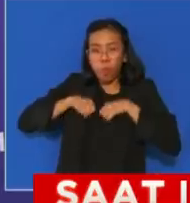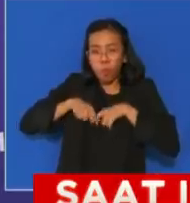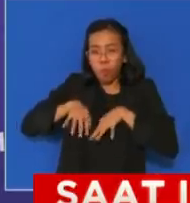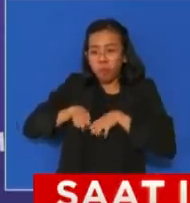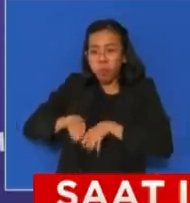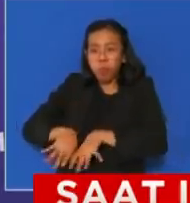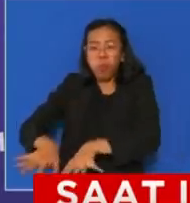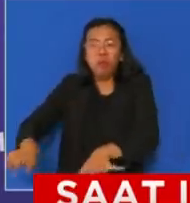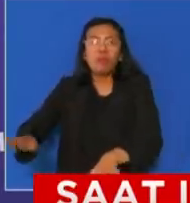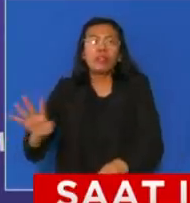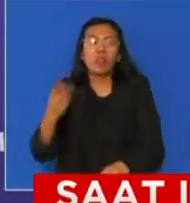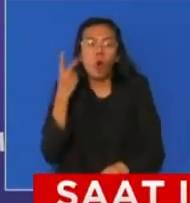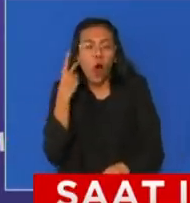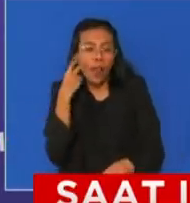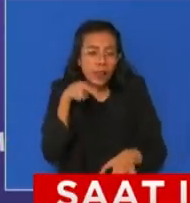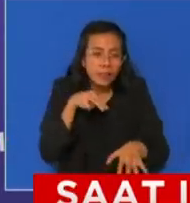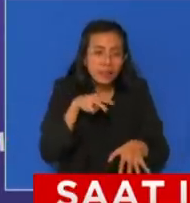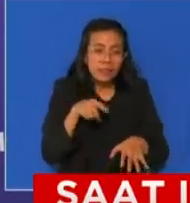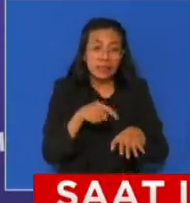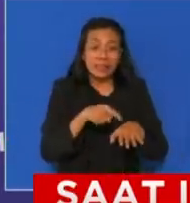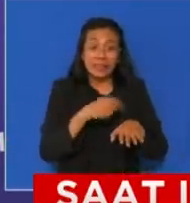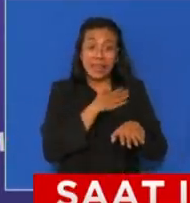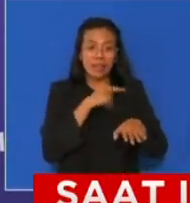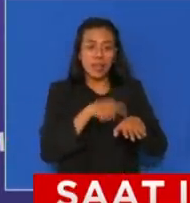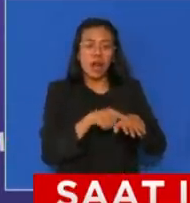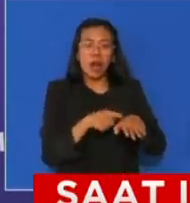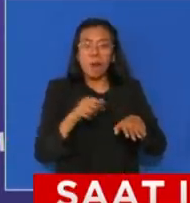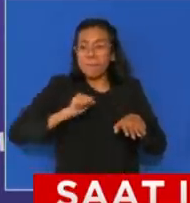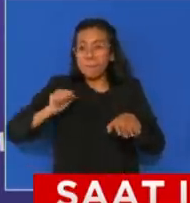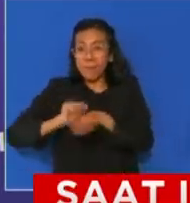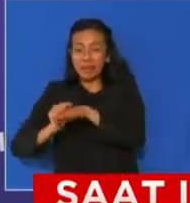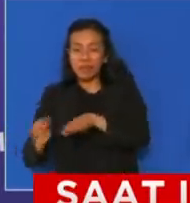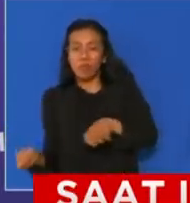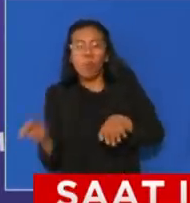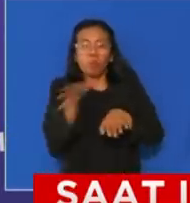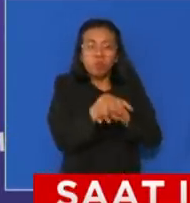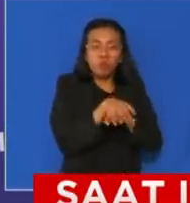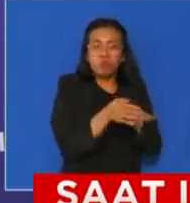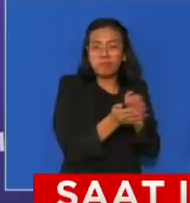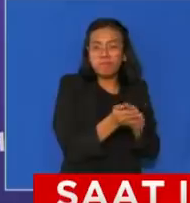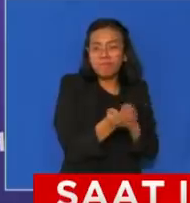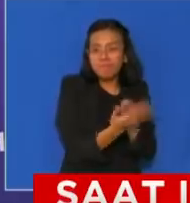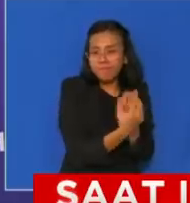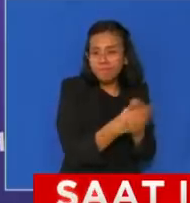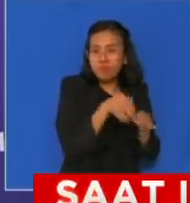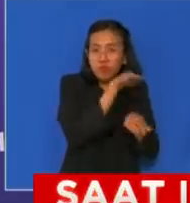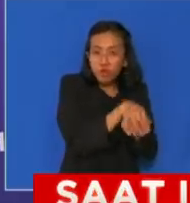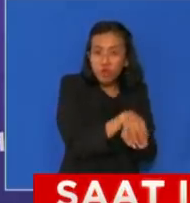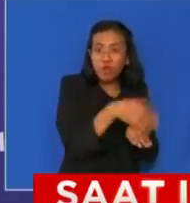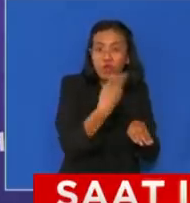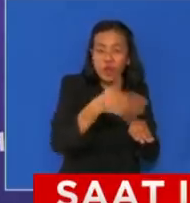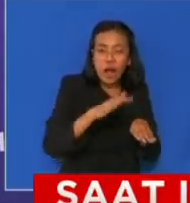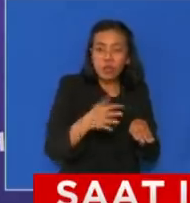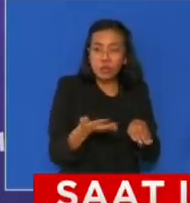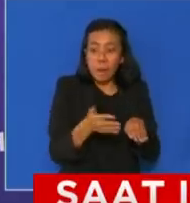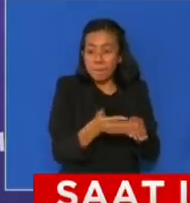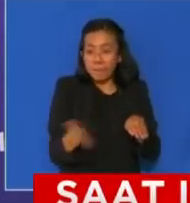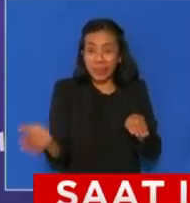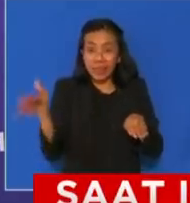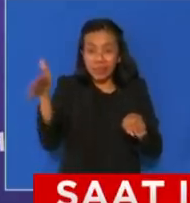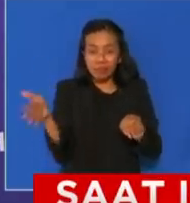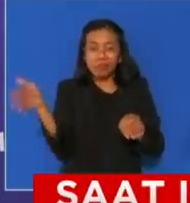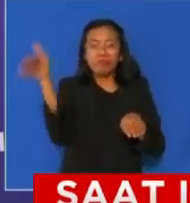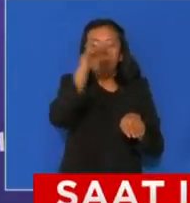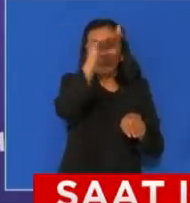dari jenazah itu kita bungkus dengan plastik dan kemudian kita yakinkan di dalam peti yang sudah kedap